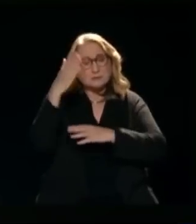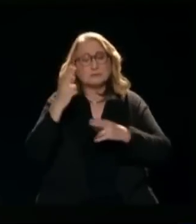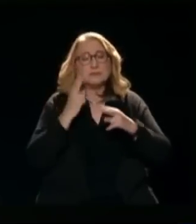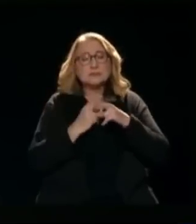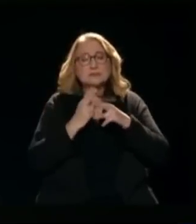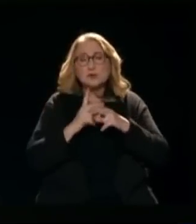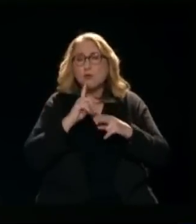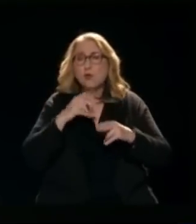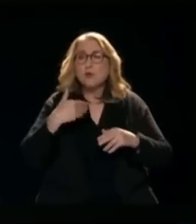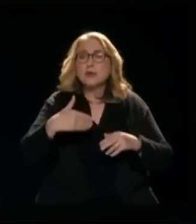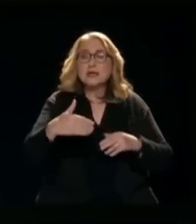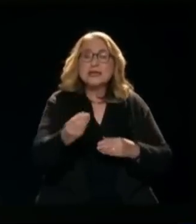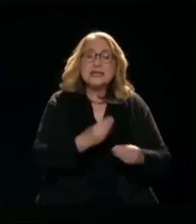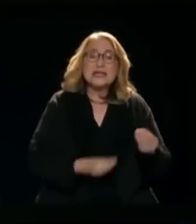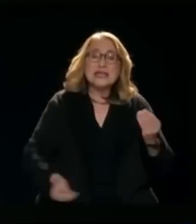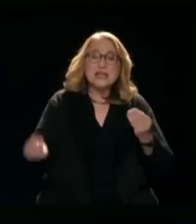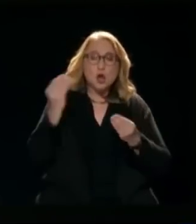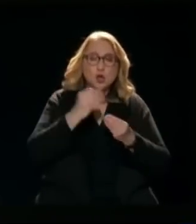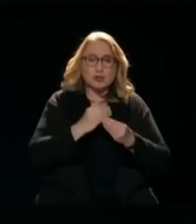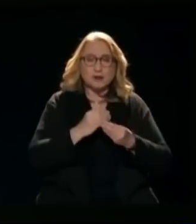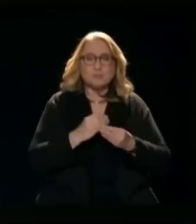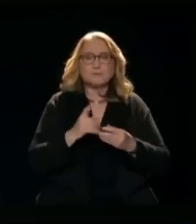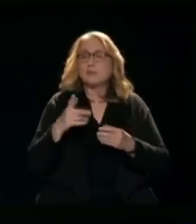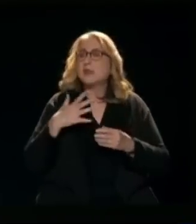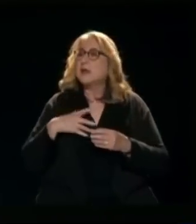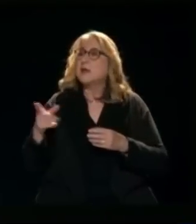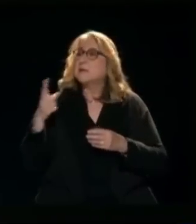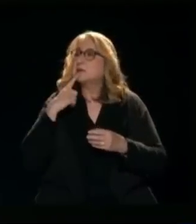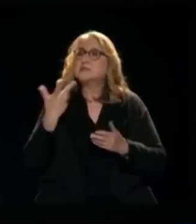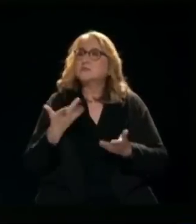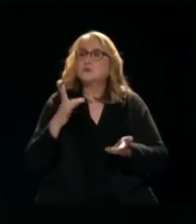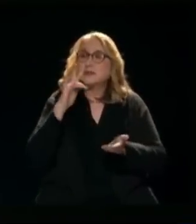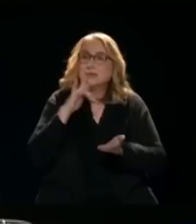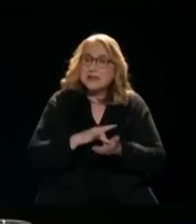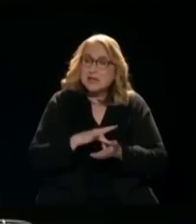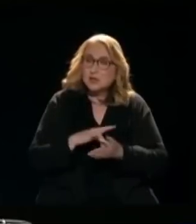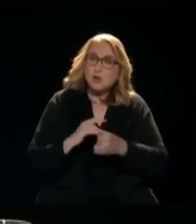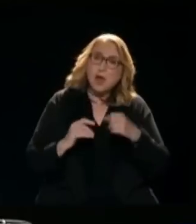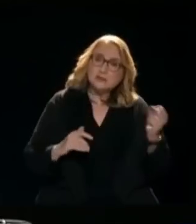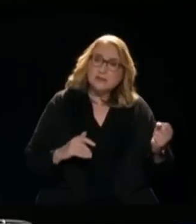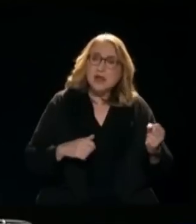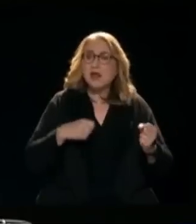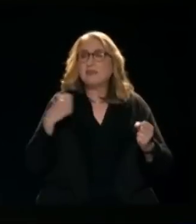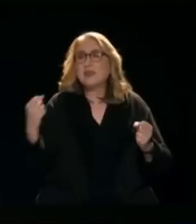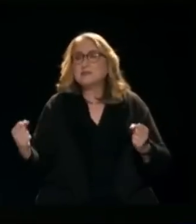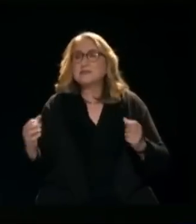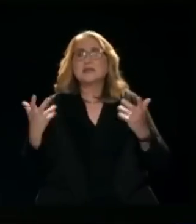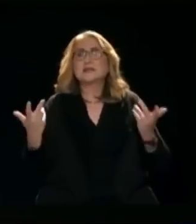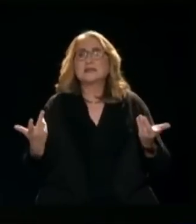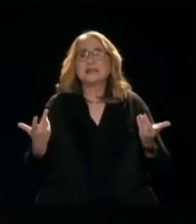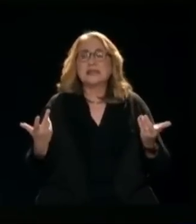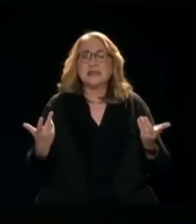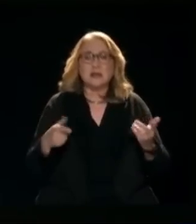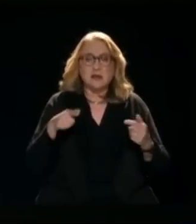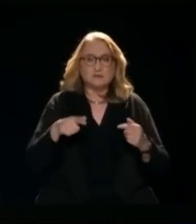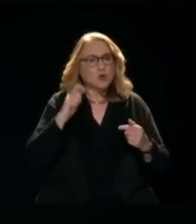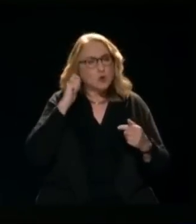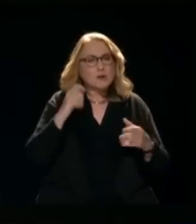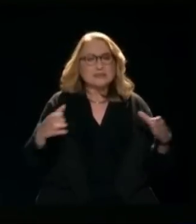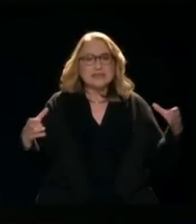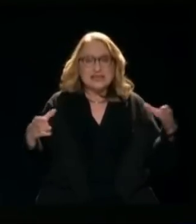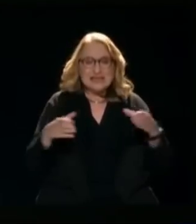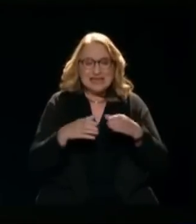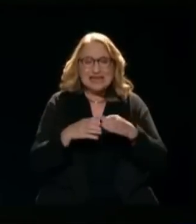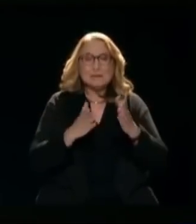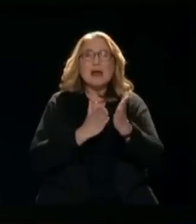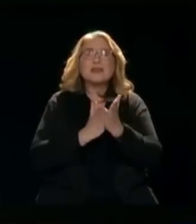είναι το πρόστιμο, είναι αριστερά, κέντρο, δεξιά, ή πώς γίνεται η σύνθεση? Να το θα ξαναπούμε, είναι το κίνημα δικαιοσύνης μαζί για